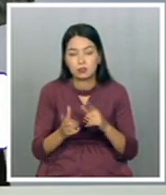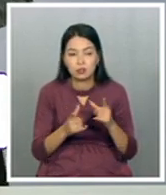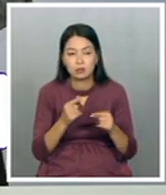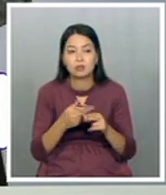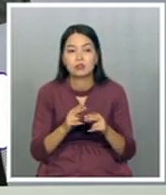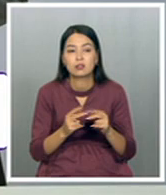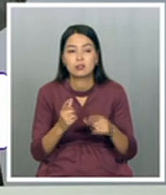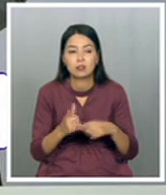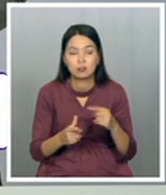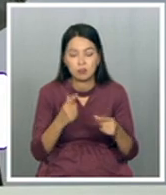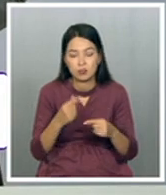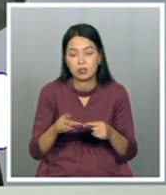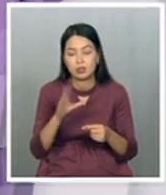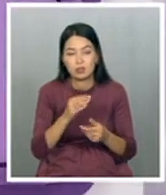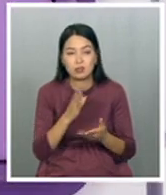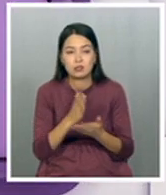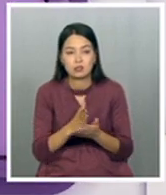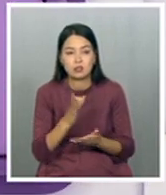жапырақтары тікенге айналған.